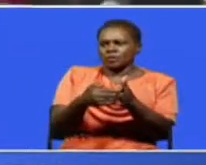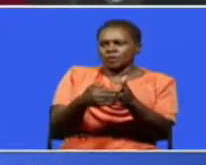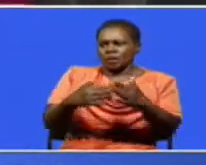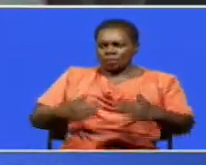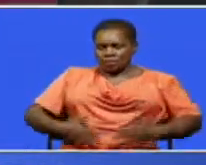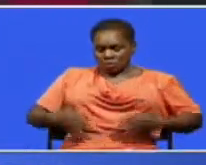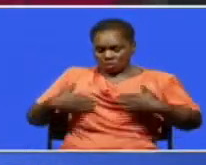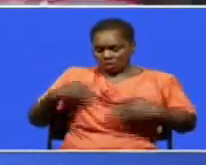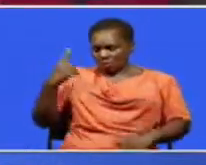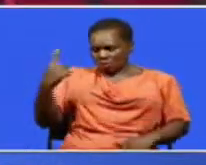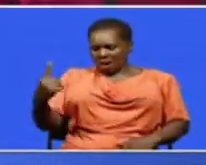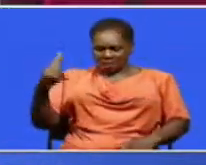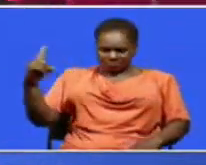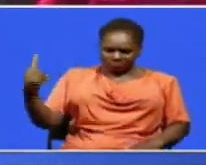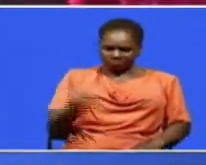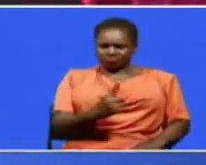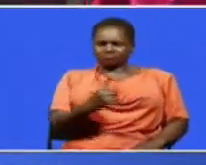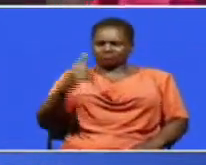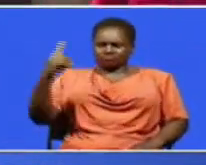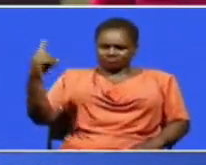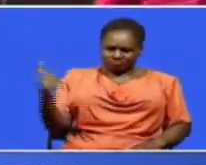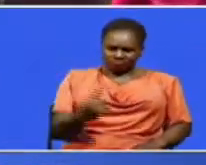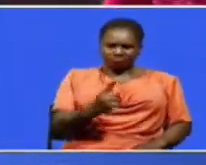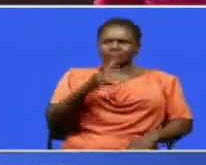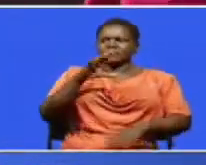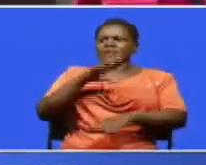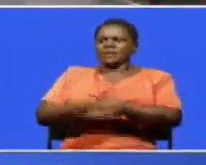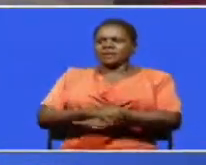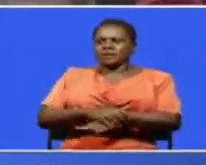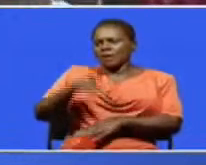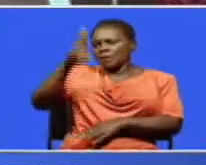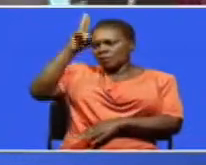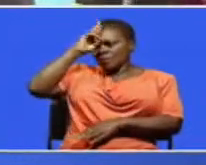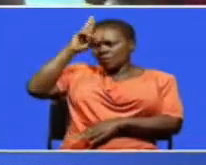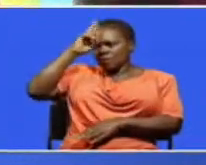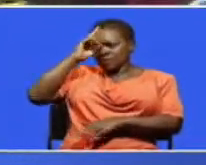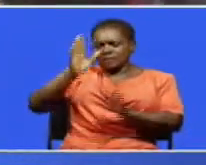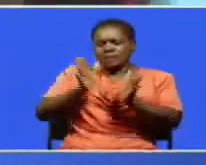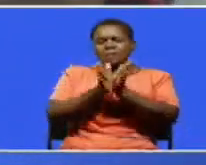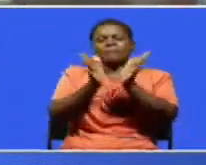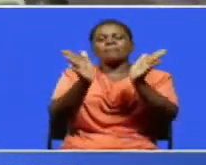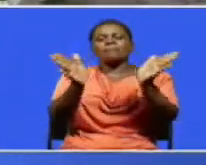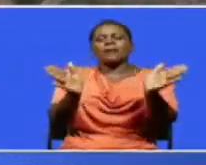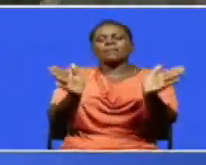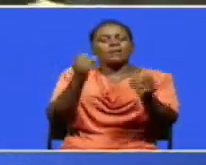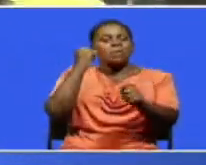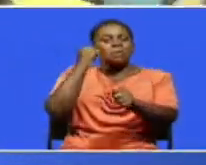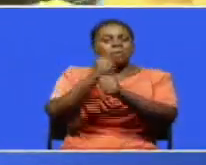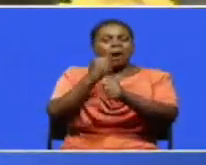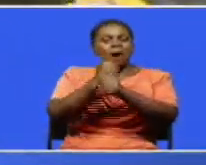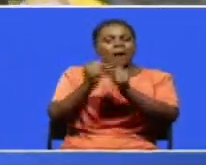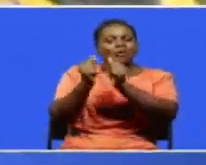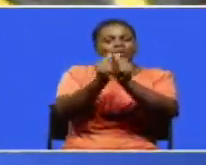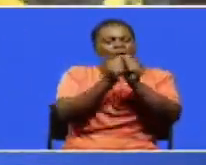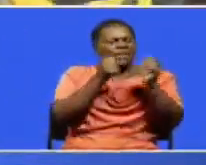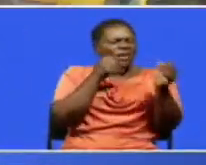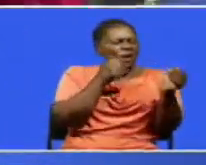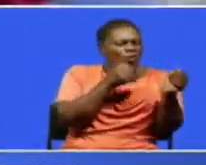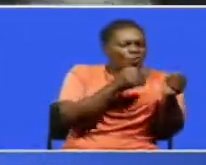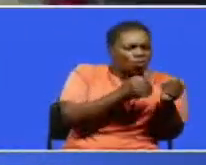Mwili mmoja baada ya mwingine uliopolewa, polisi na wananchi wakishirikiana sako kwa